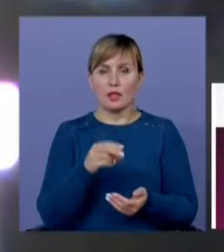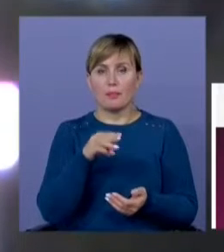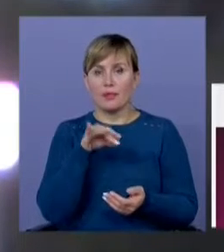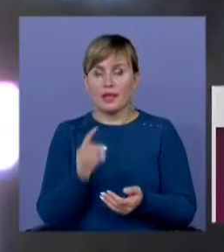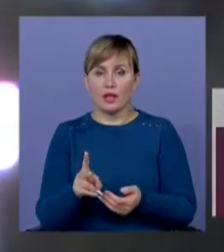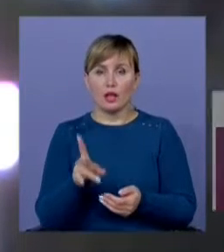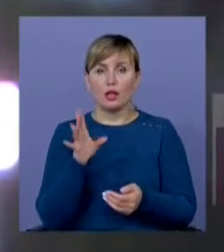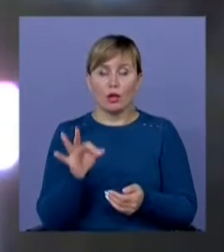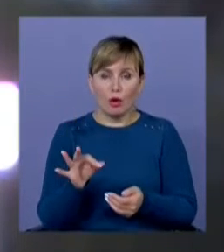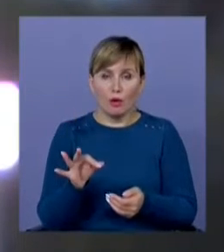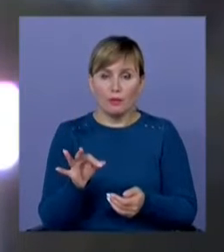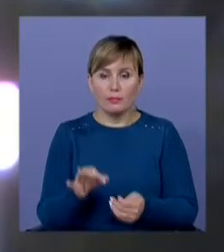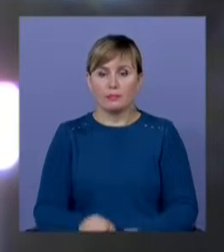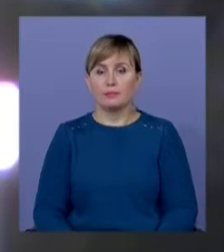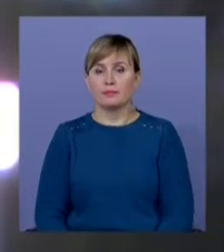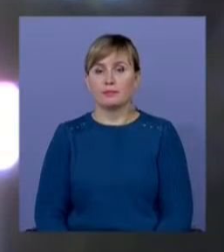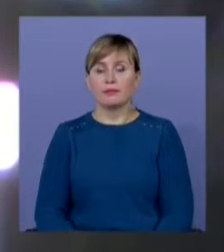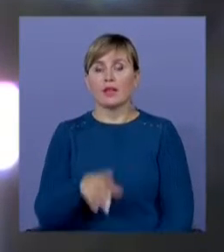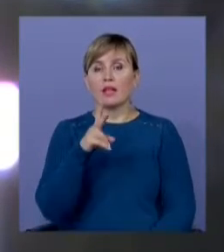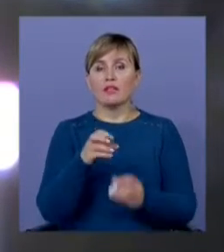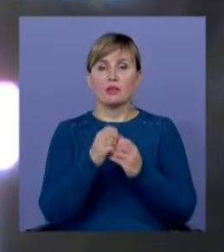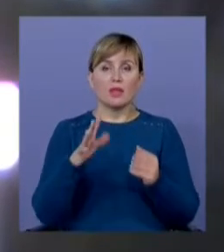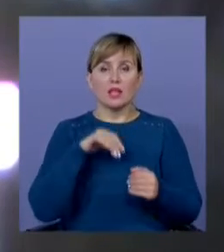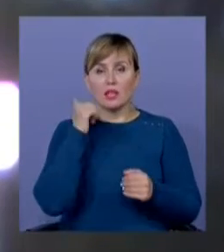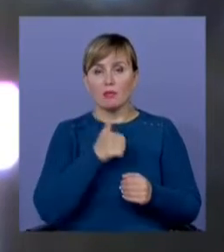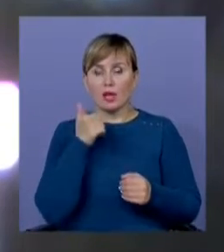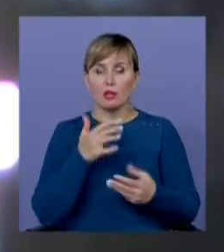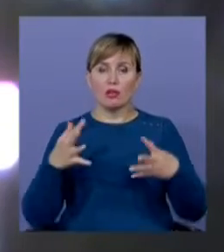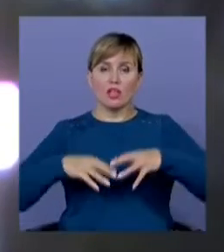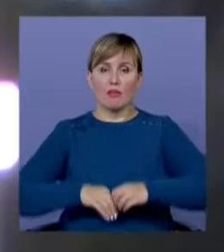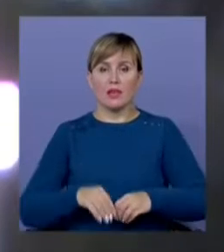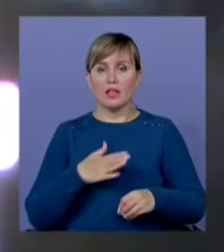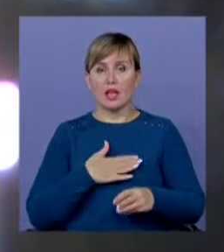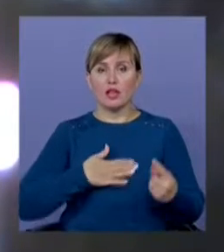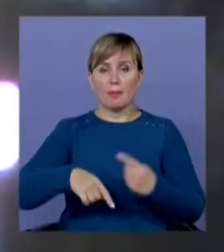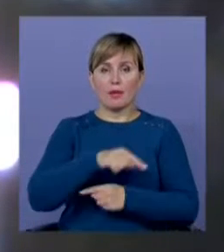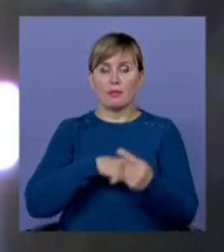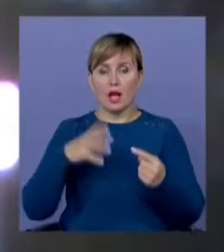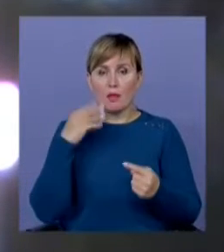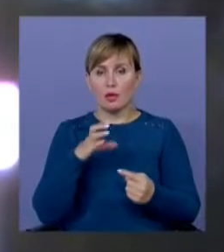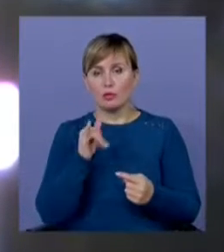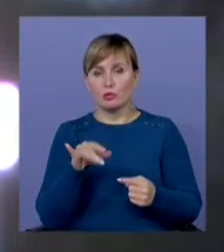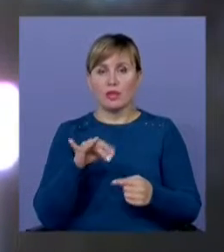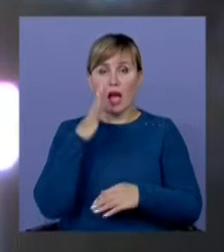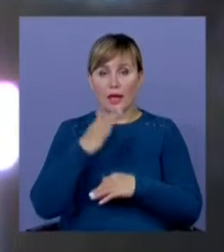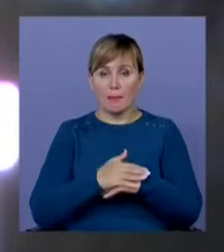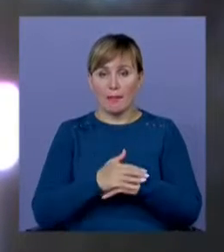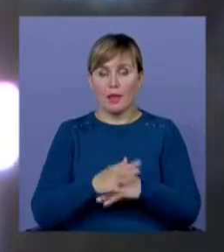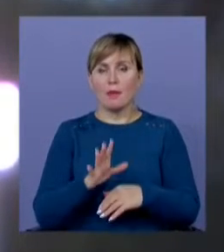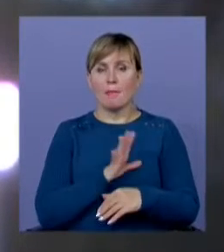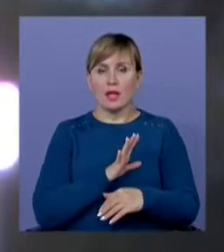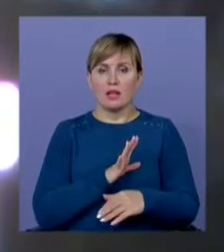Однако в 2015 году совместно нашим предприятием Алматы-СУ и акиматом